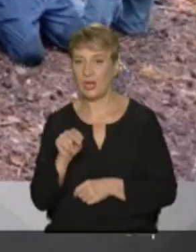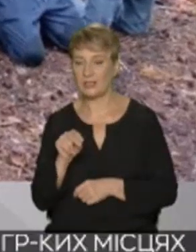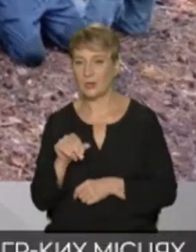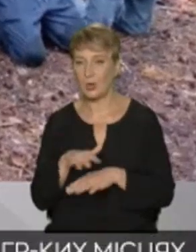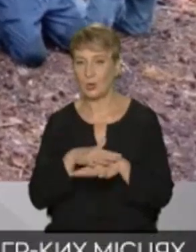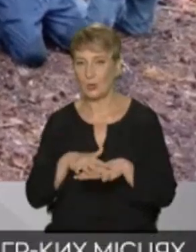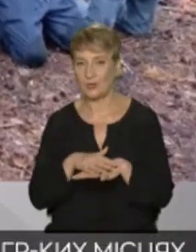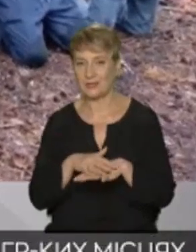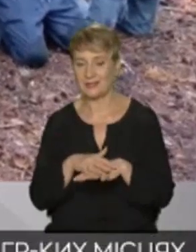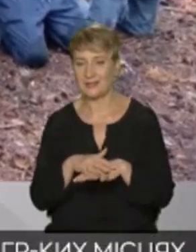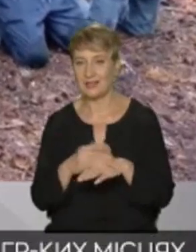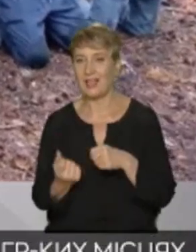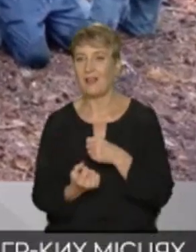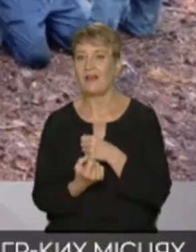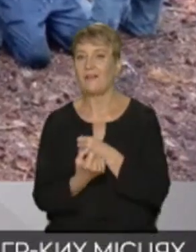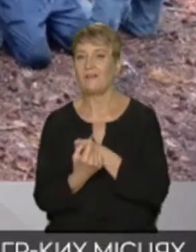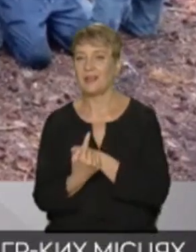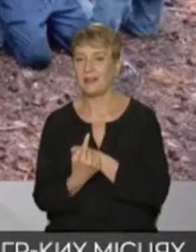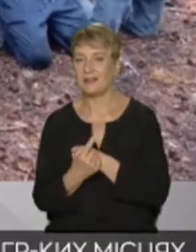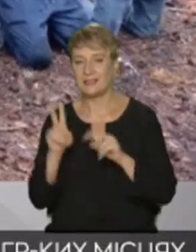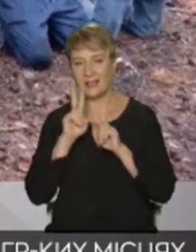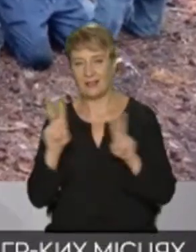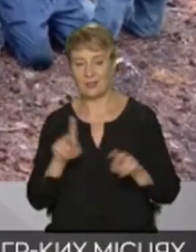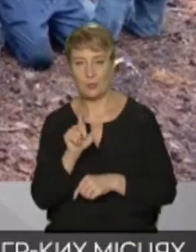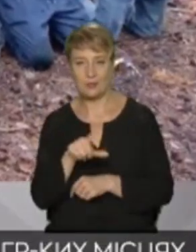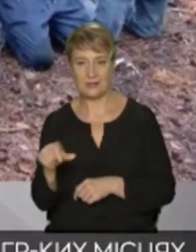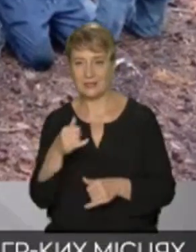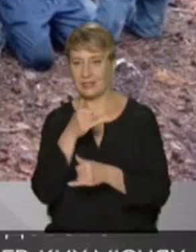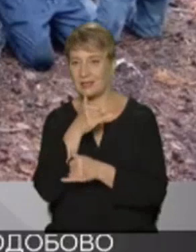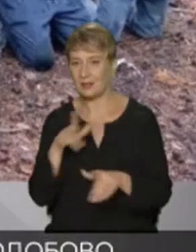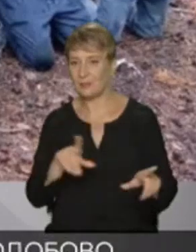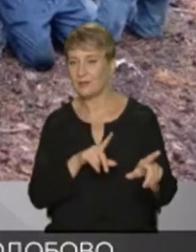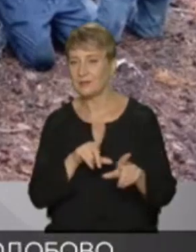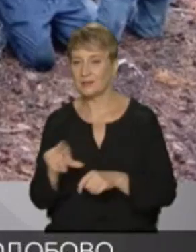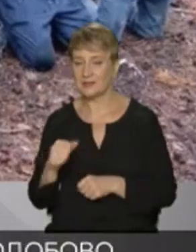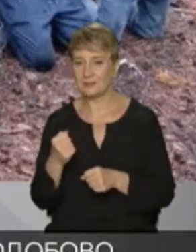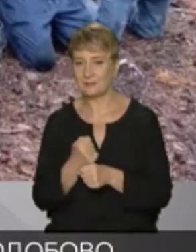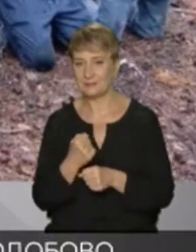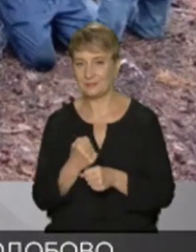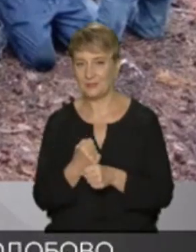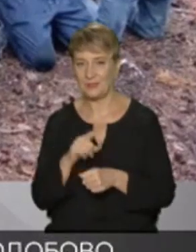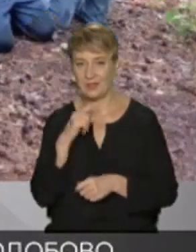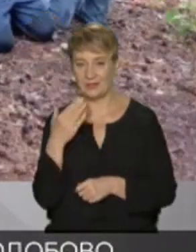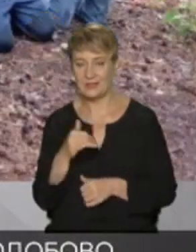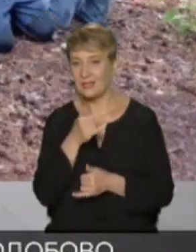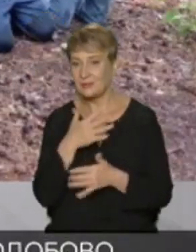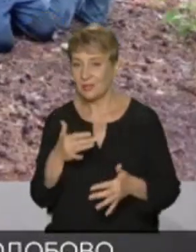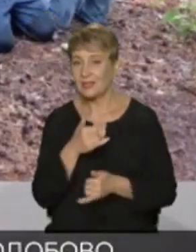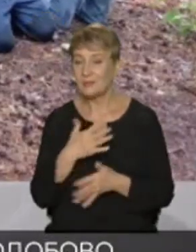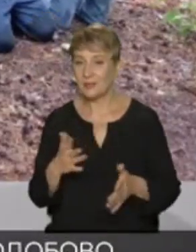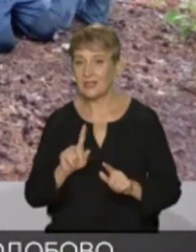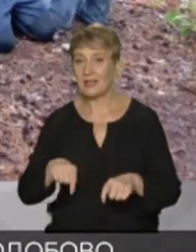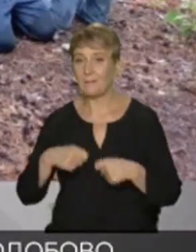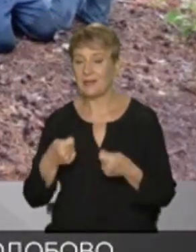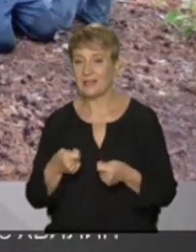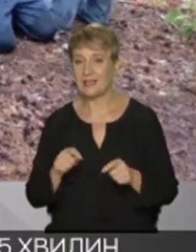точніше єгері, виявили там невідомих осіб, вони не змогли пояснити, що робили в хащах, ну, не змогли. Передали